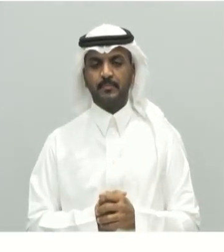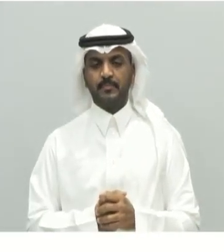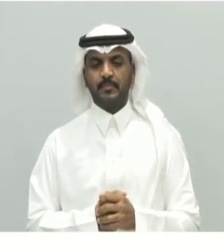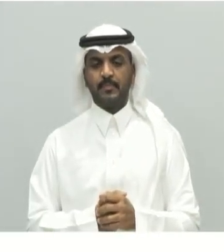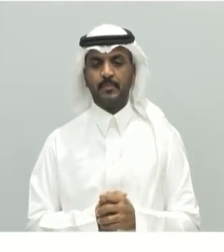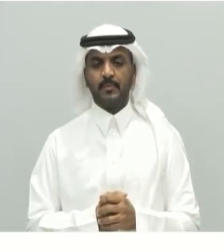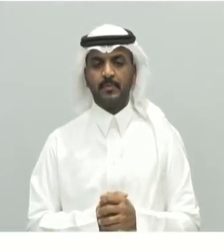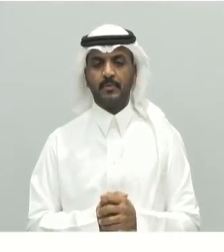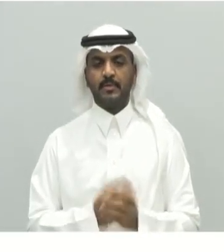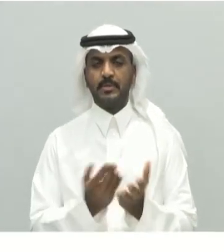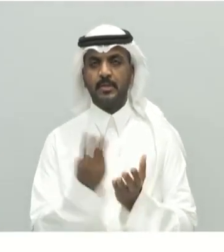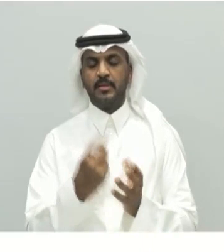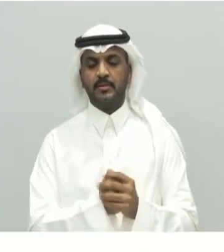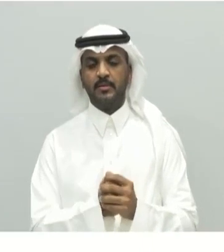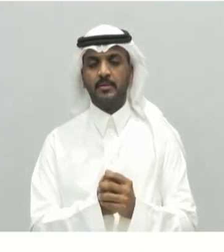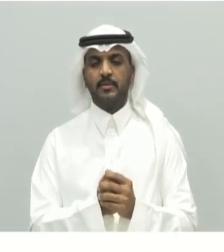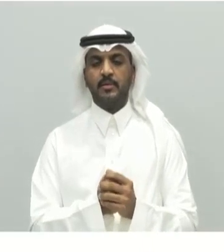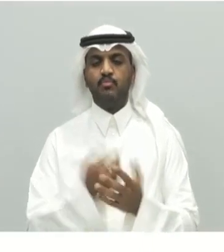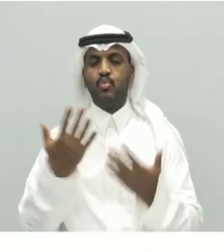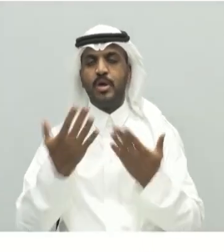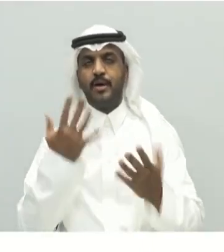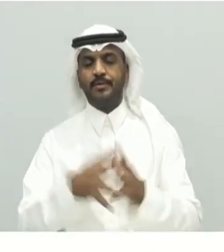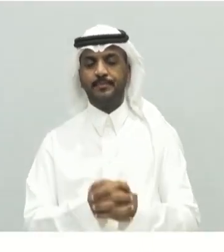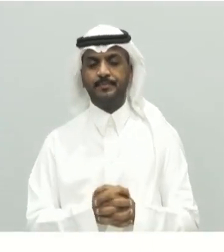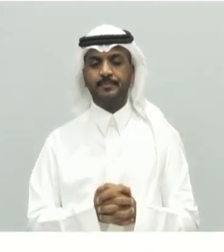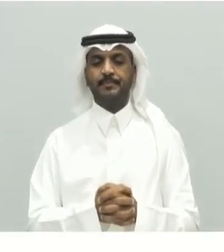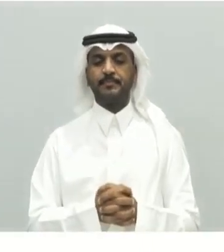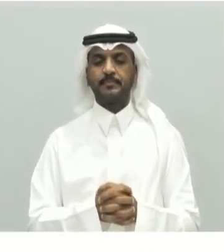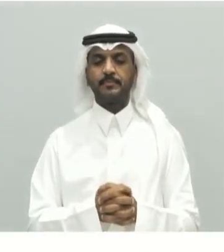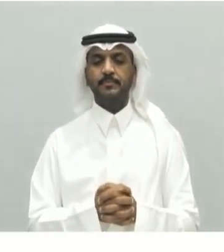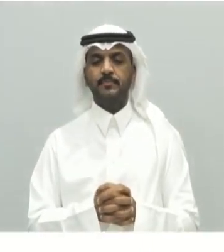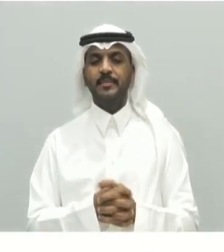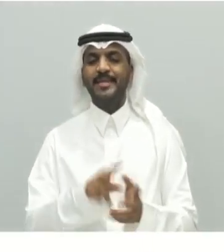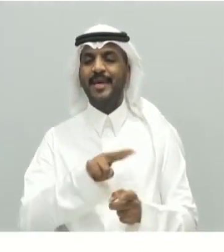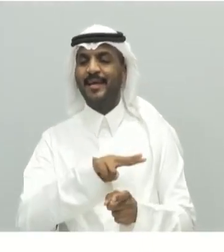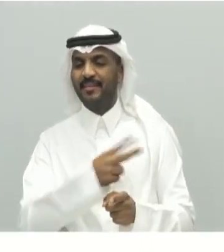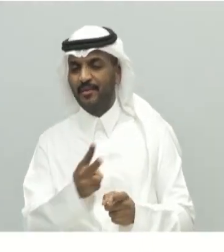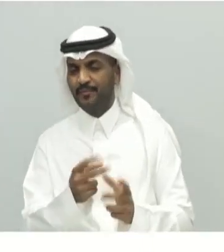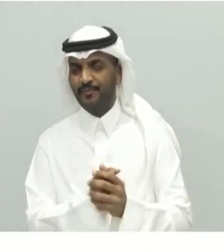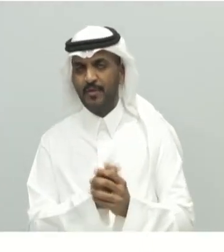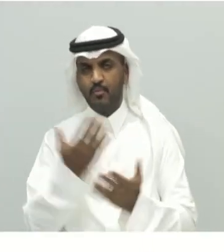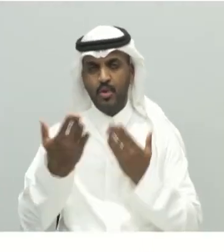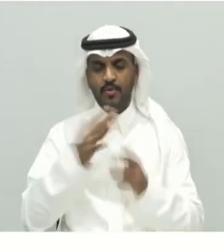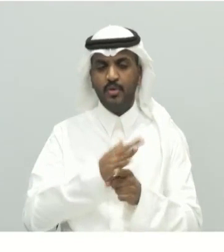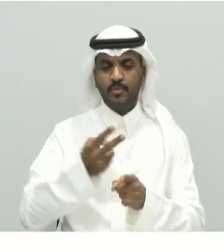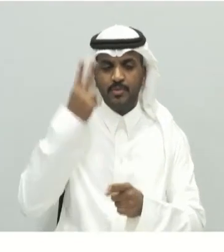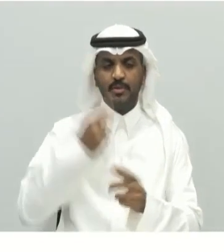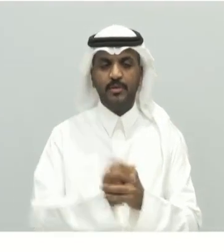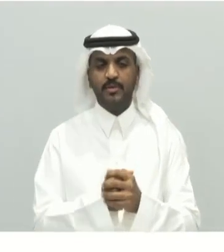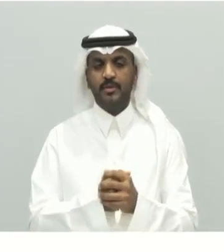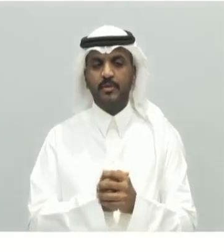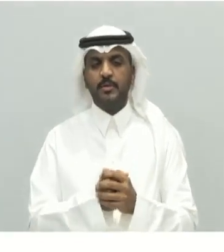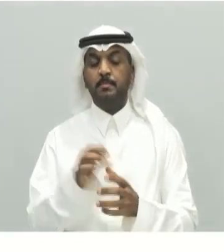الدرس الثالث المناخ يختلف المناخ في وطن المملكه العربيه